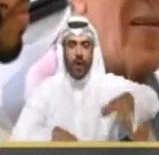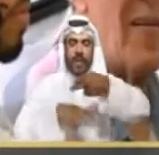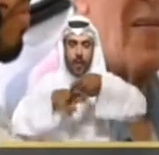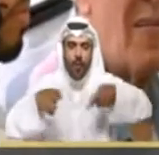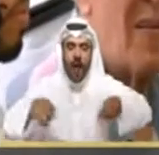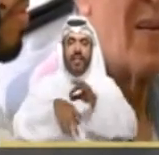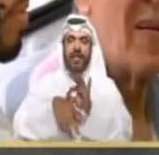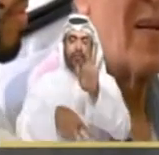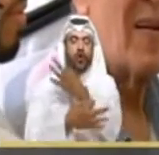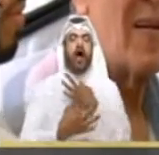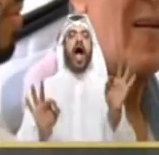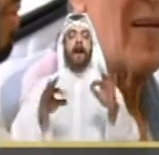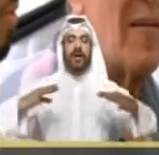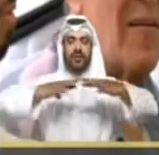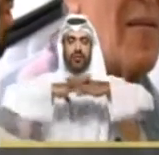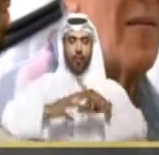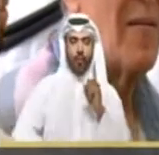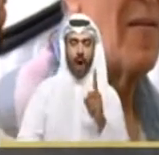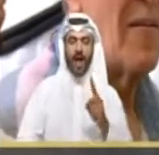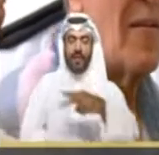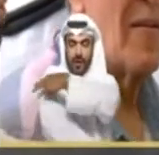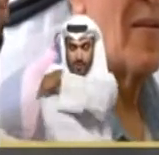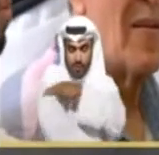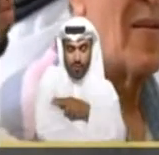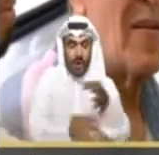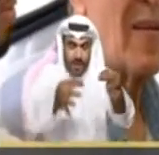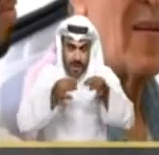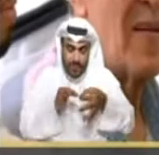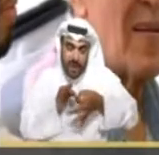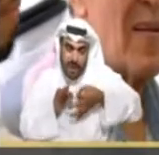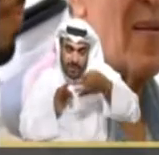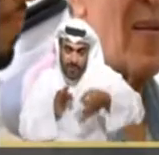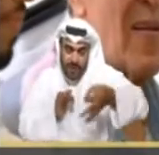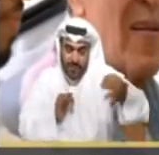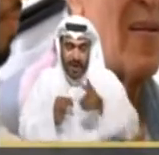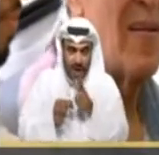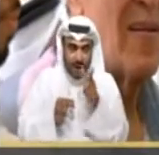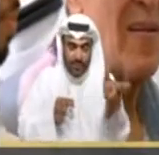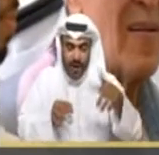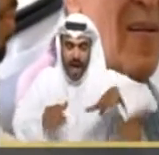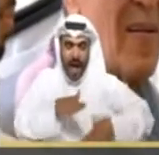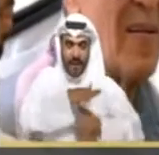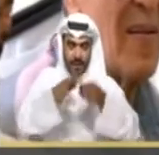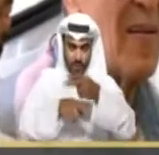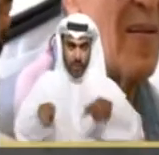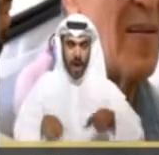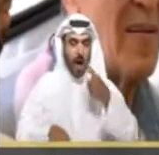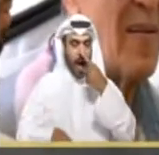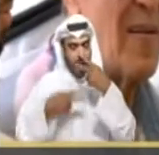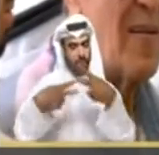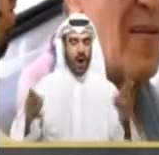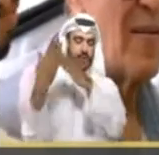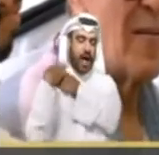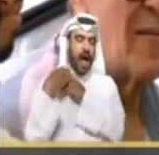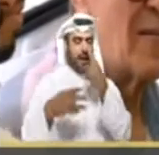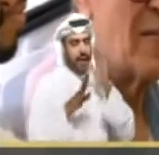اللحمة. والنواب باختصار طلبوا مني أن أوصل الرسالة إلى صاحب السمو بأن احنا عصاك اللي ما